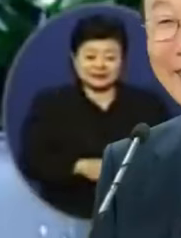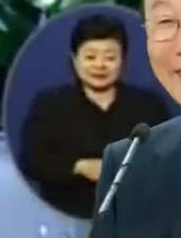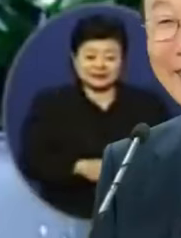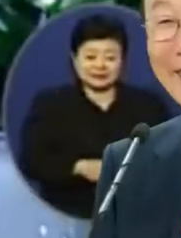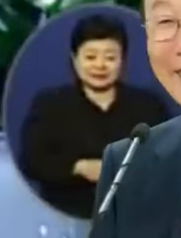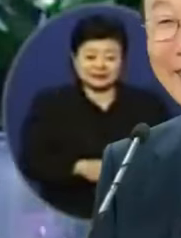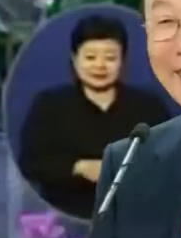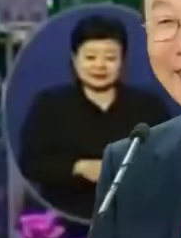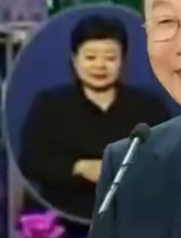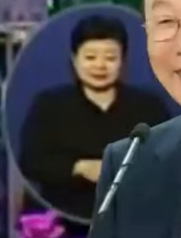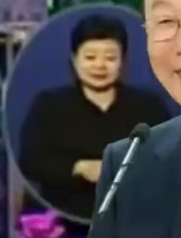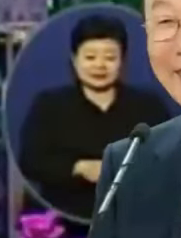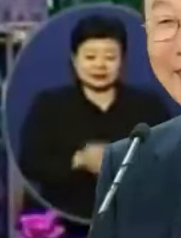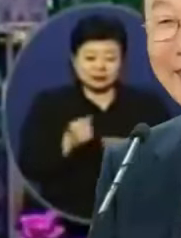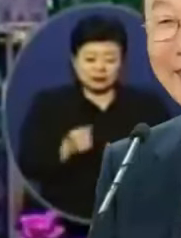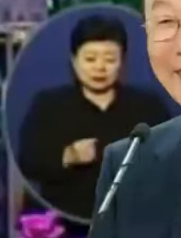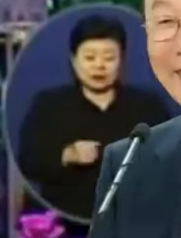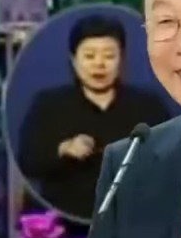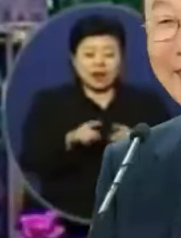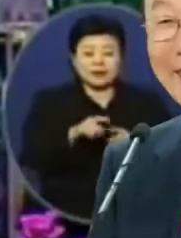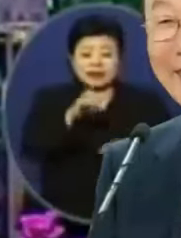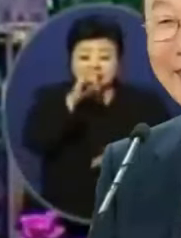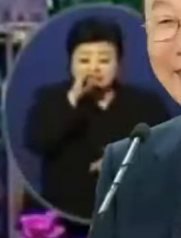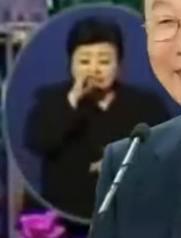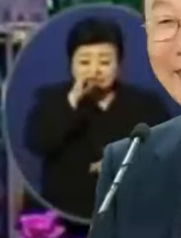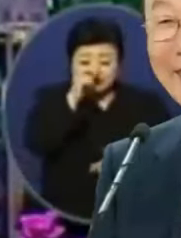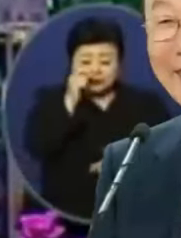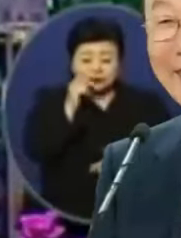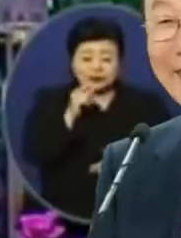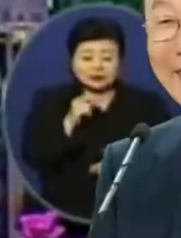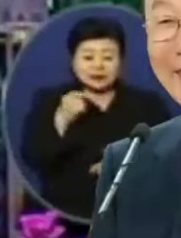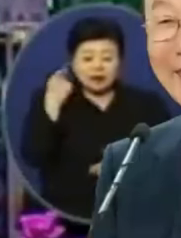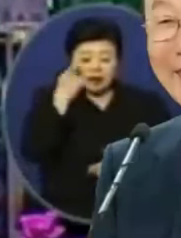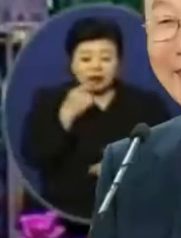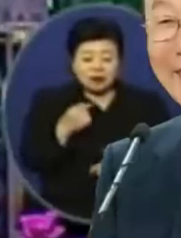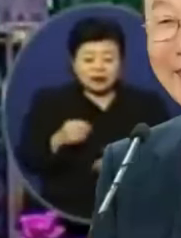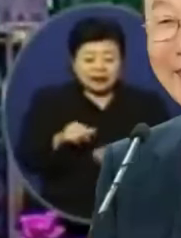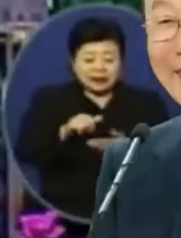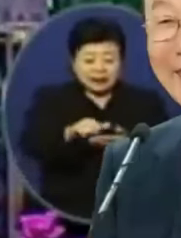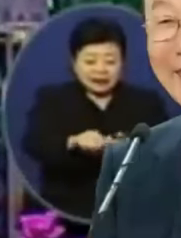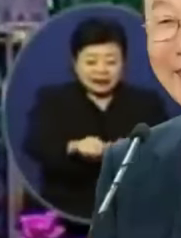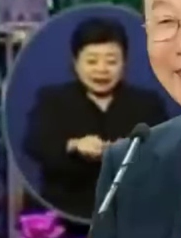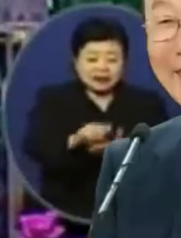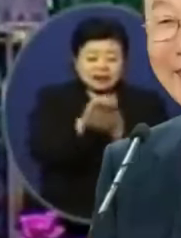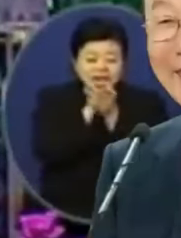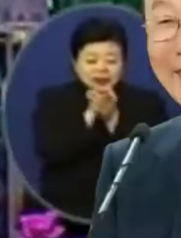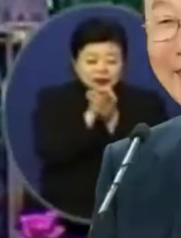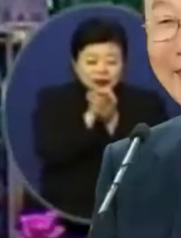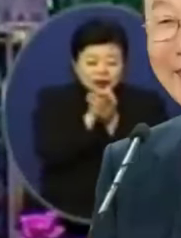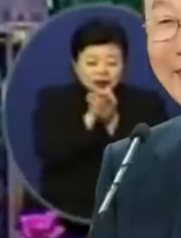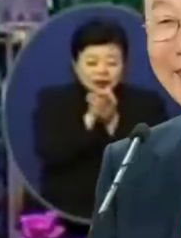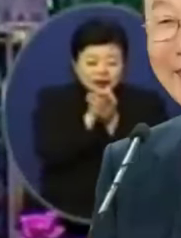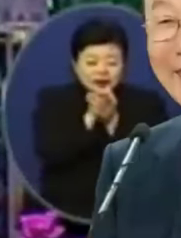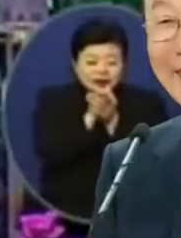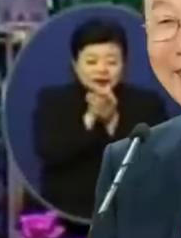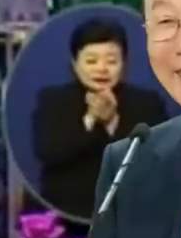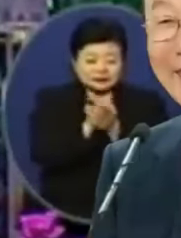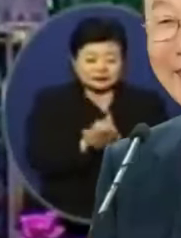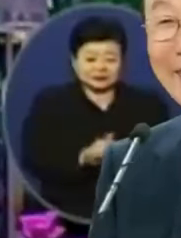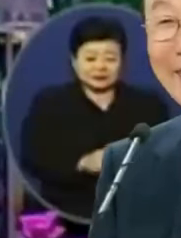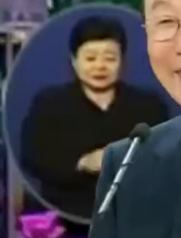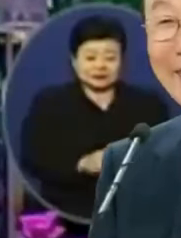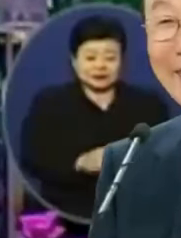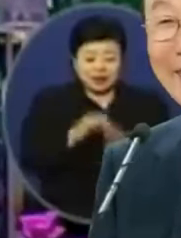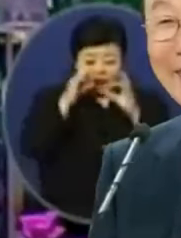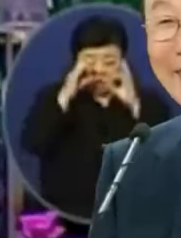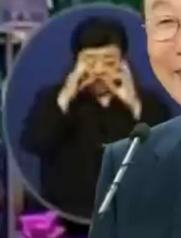너희는 여기 머물러 나와 함께 있으라 하시고 조금 나아가서 얼굴을 땅에 대시고 엎드려 기도하여 이르기를